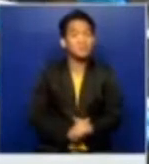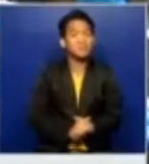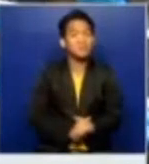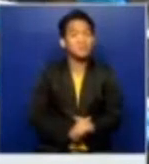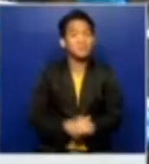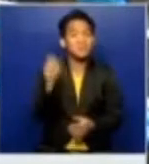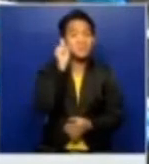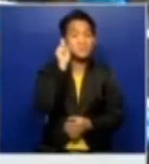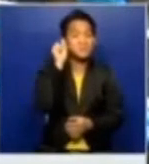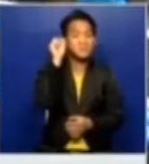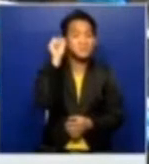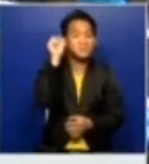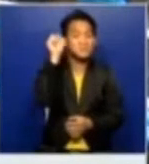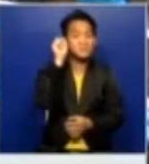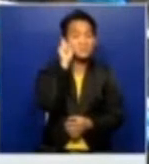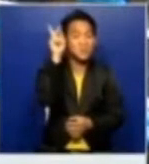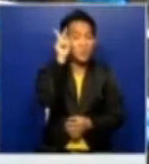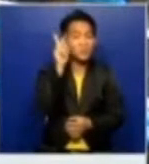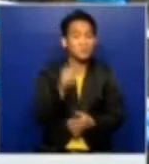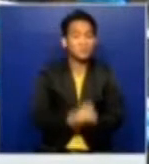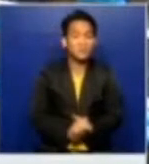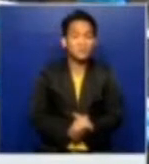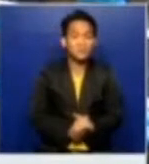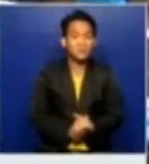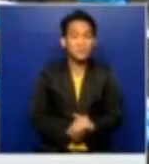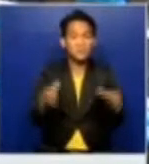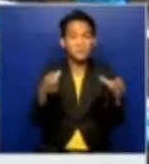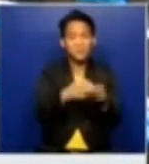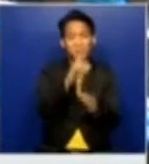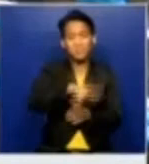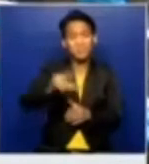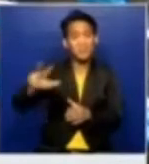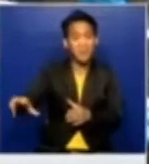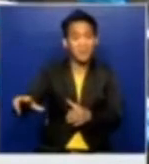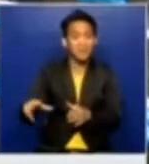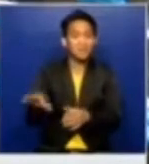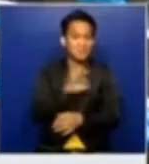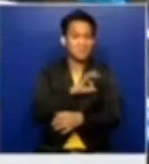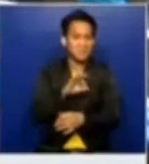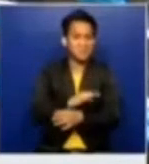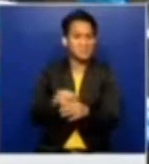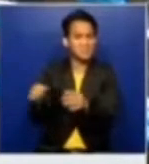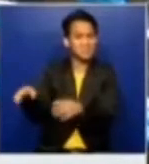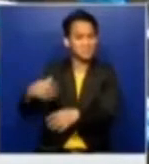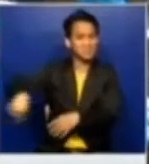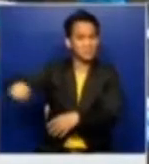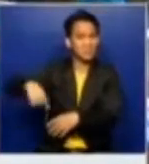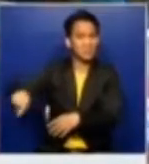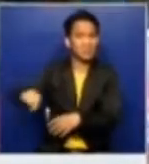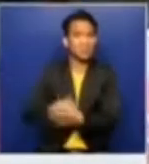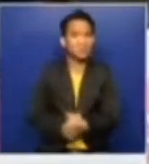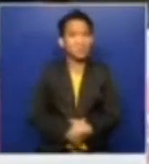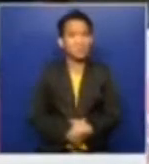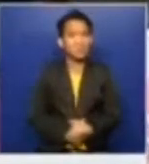มาชิกสภาผู้แทนราษฎรพรรคเพื่อไทยจำนวนมากขอเสนอญัตติด่วน